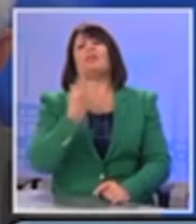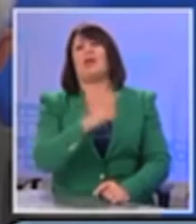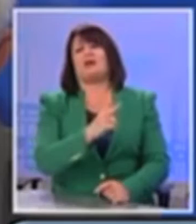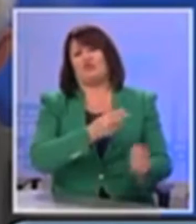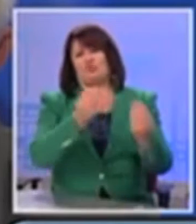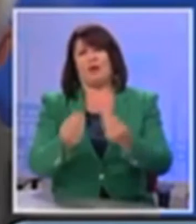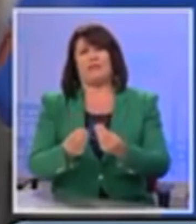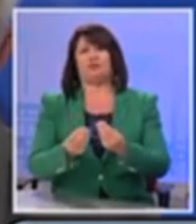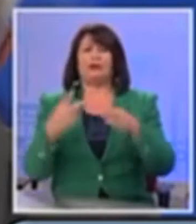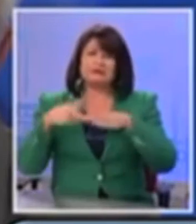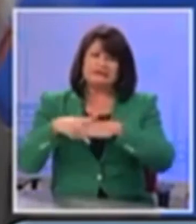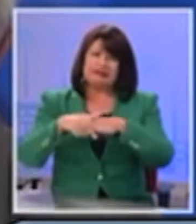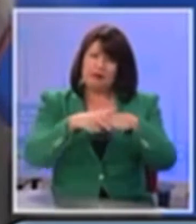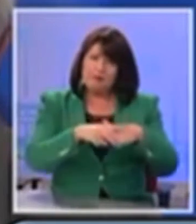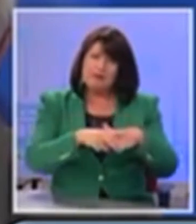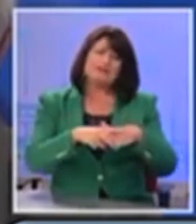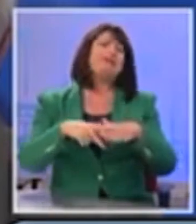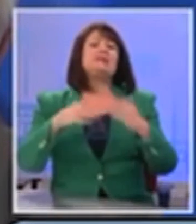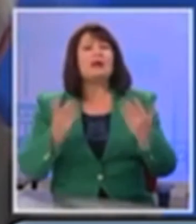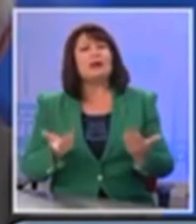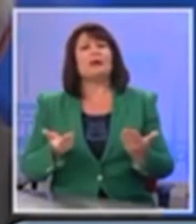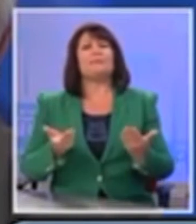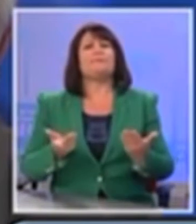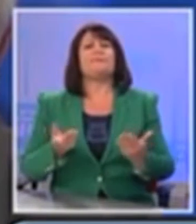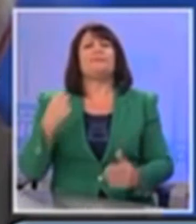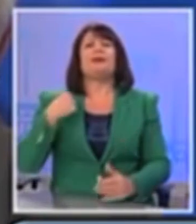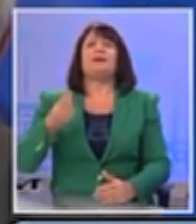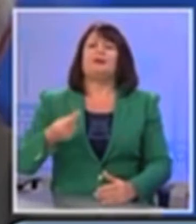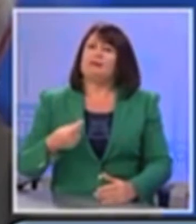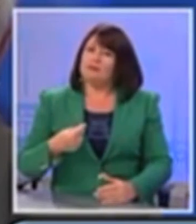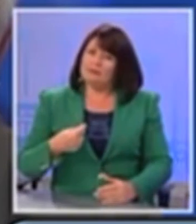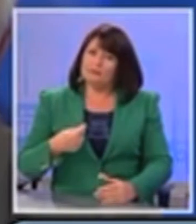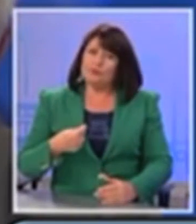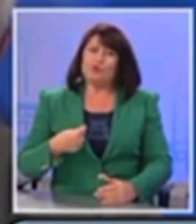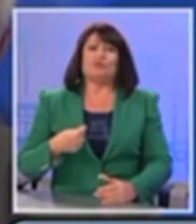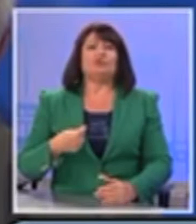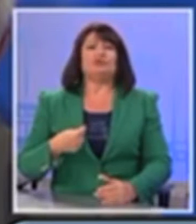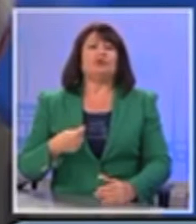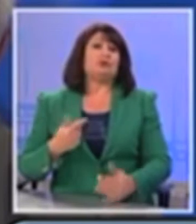créanciers publics qui se sont substitués aux créanciers